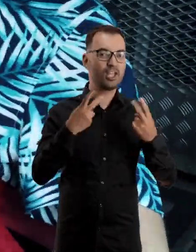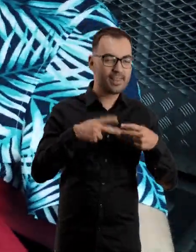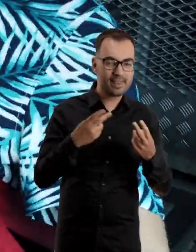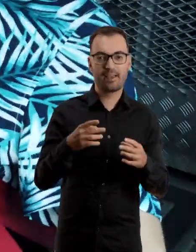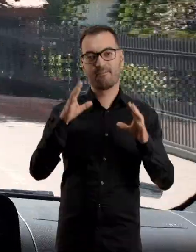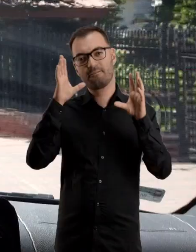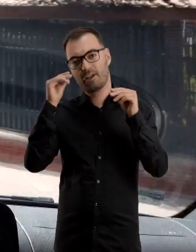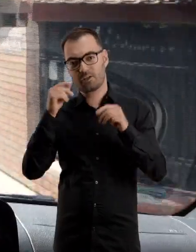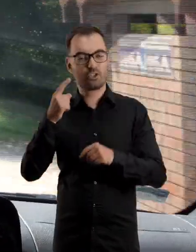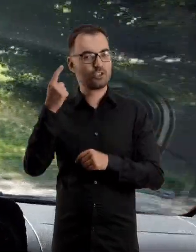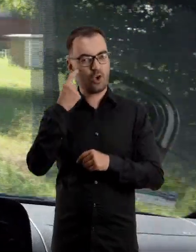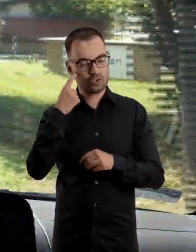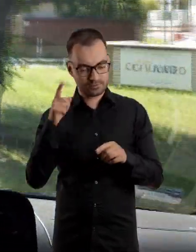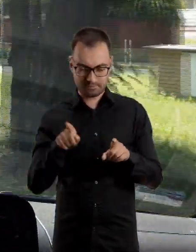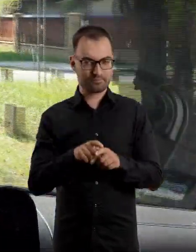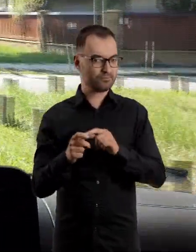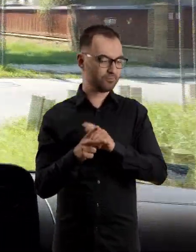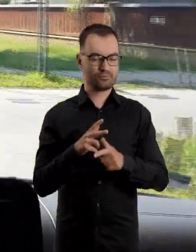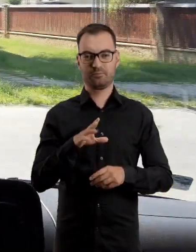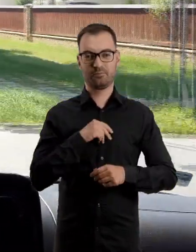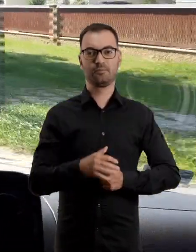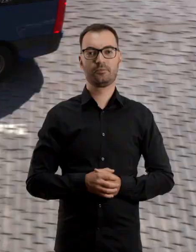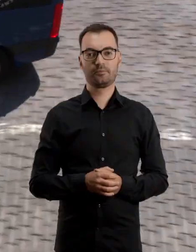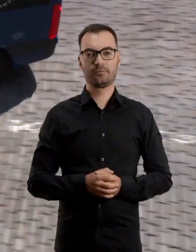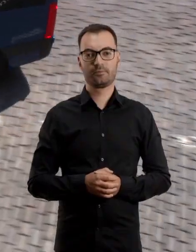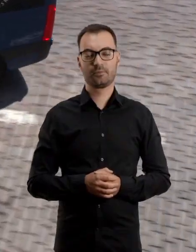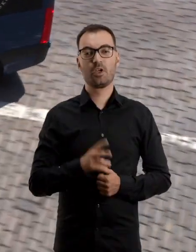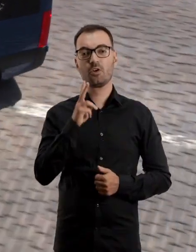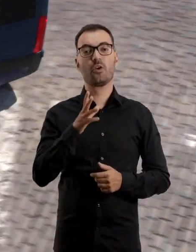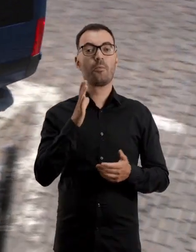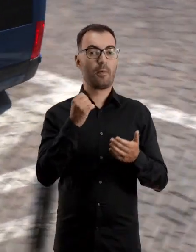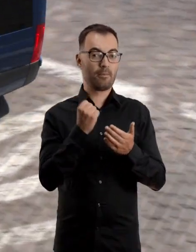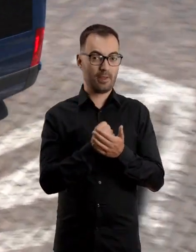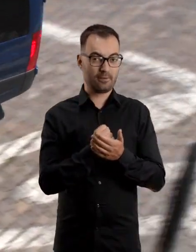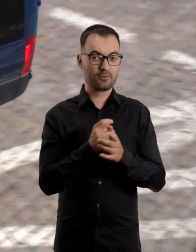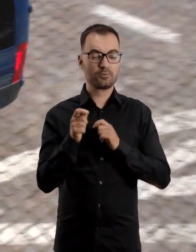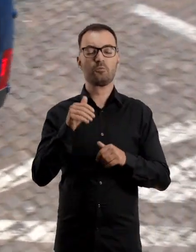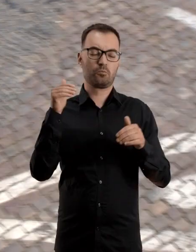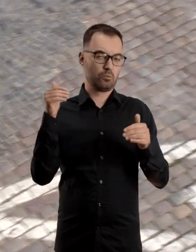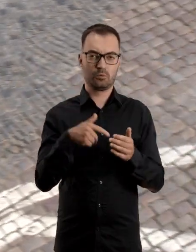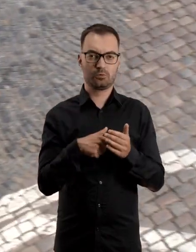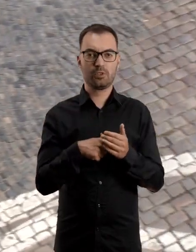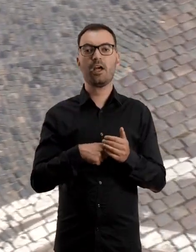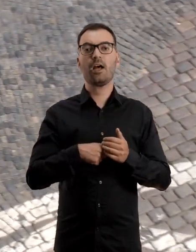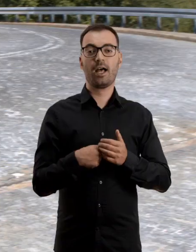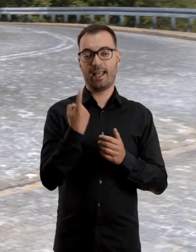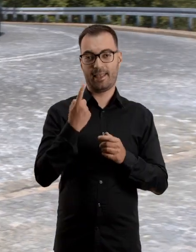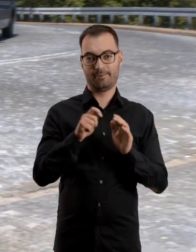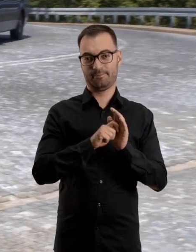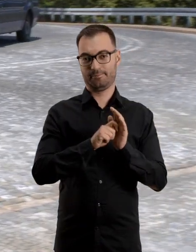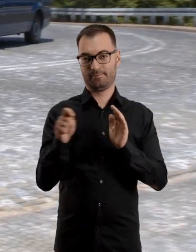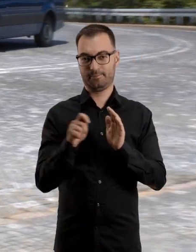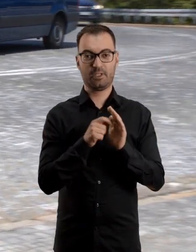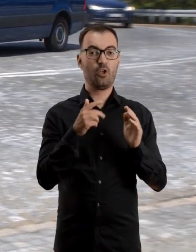studiów stacjonarnych, wieczorowych, zaocznych. Każdy uprawniony do korzystania z transportu ma prawo do